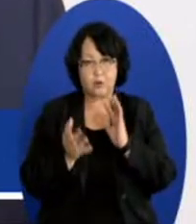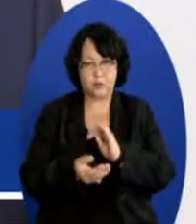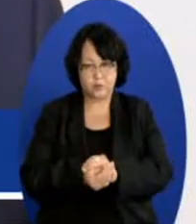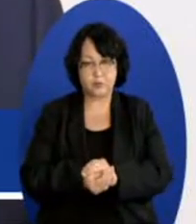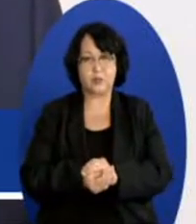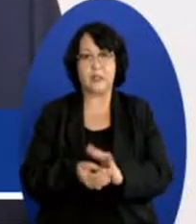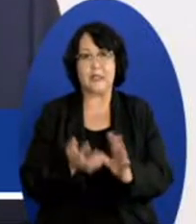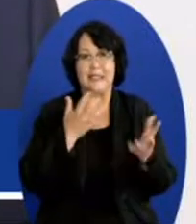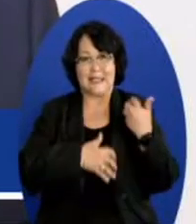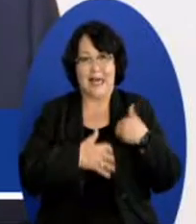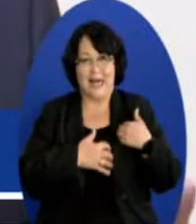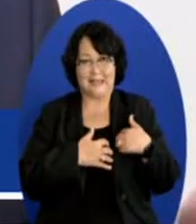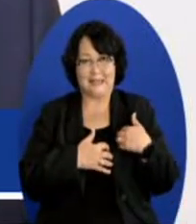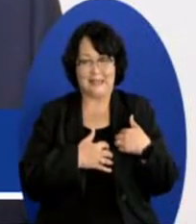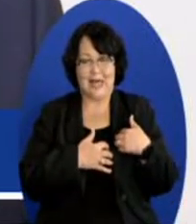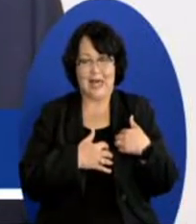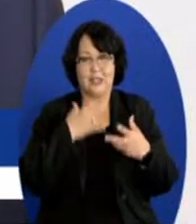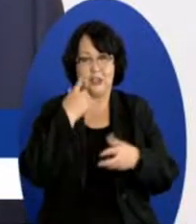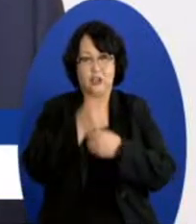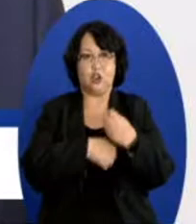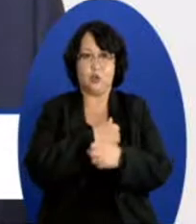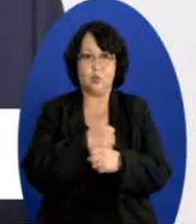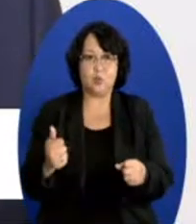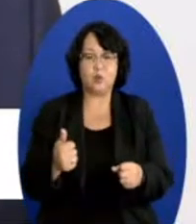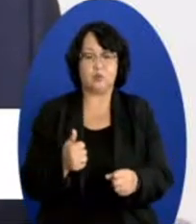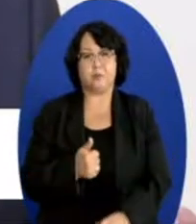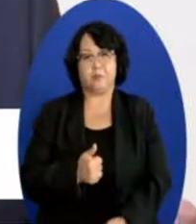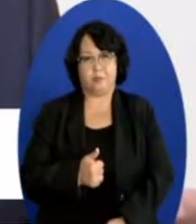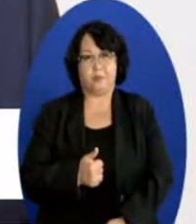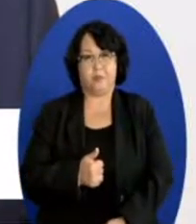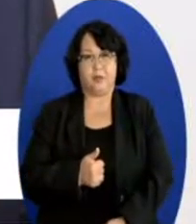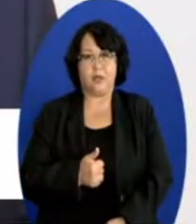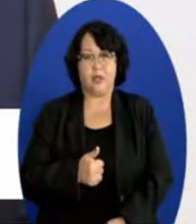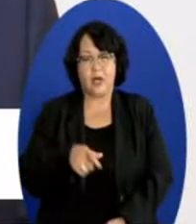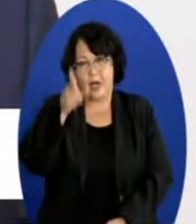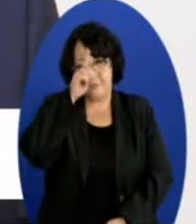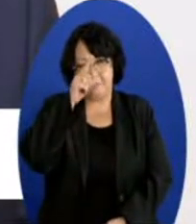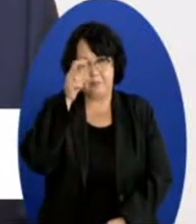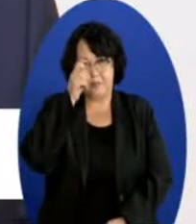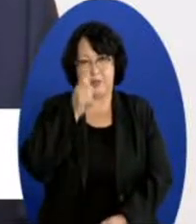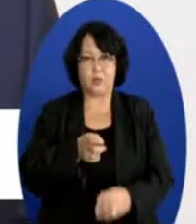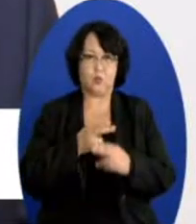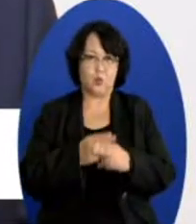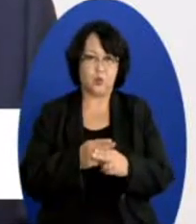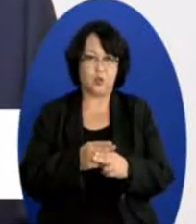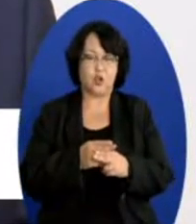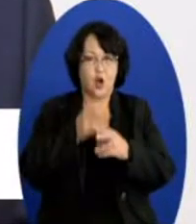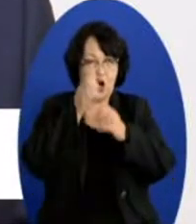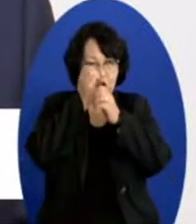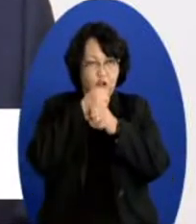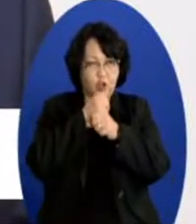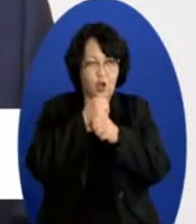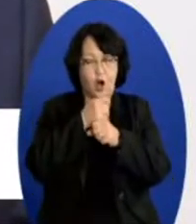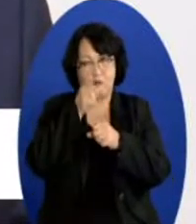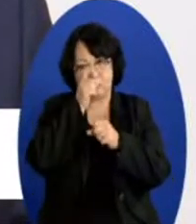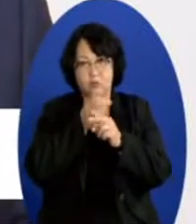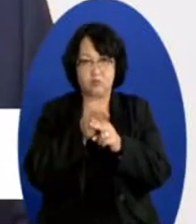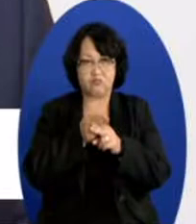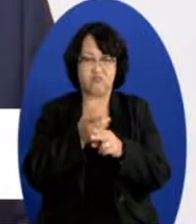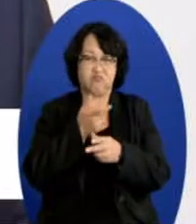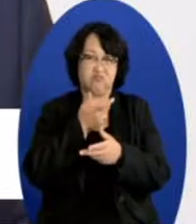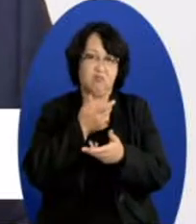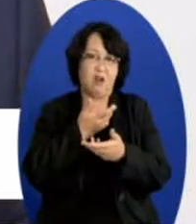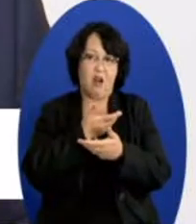Одоо яралтай жил бол нэг одоо жишээлхэм бол эмнэлэг оншилгоо үзлэхт бол орох боломж байхгүй байна